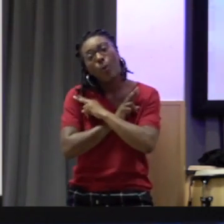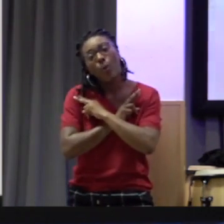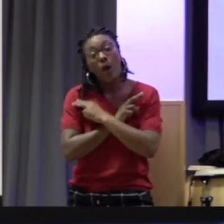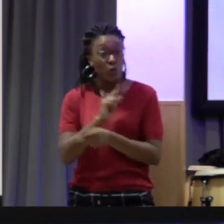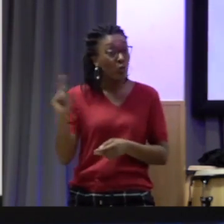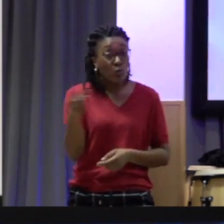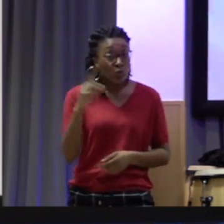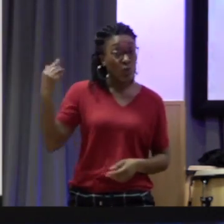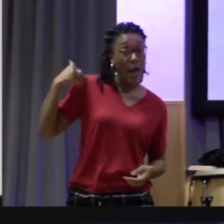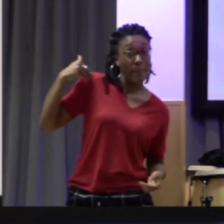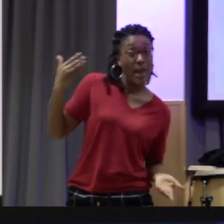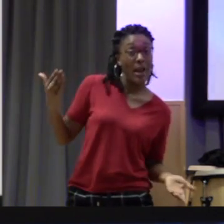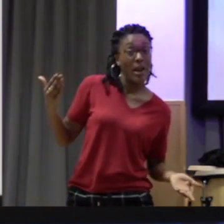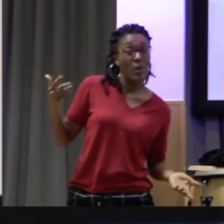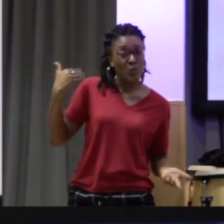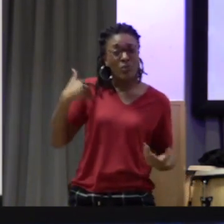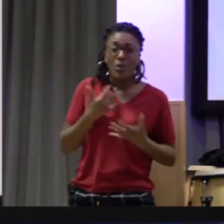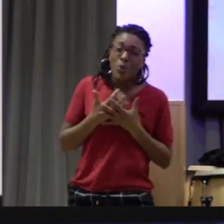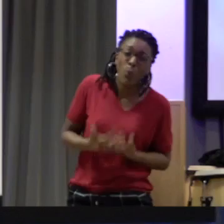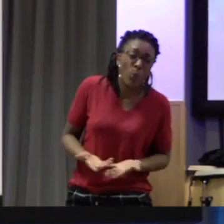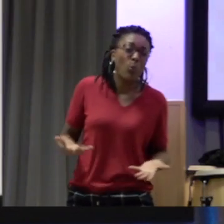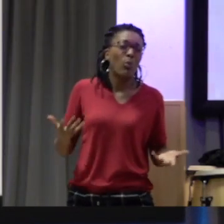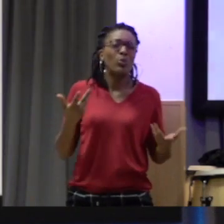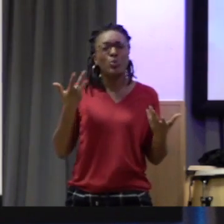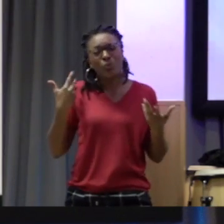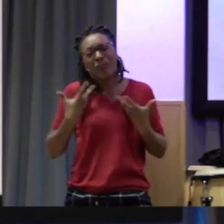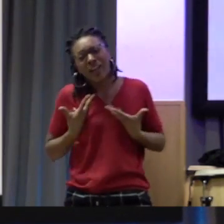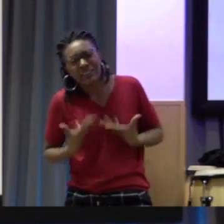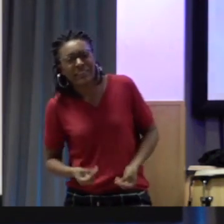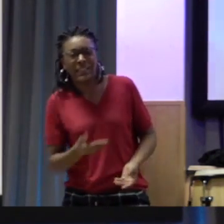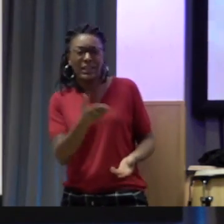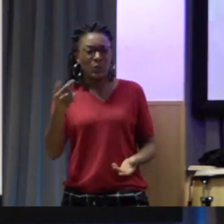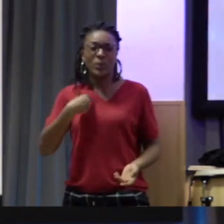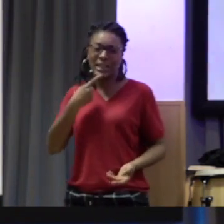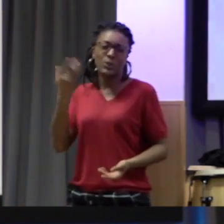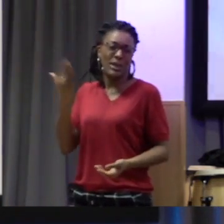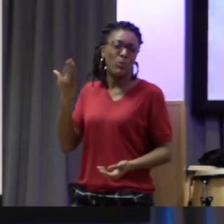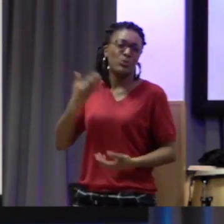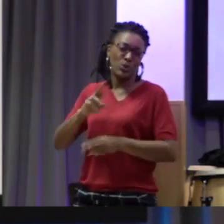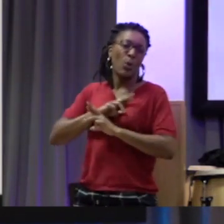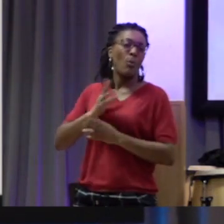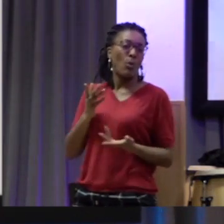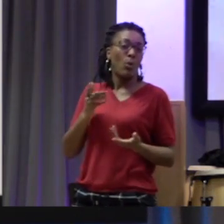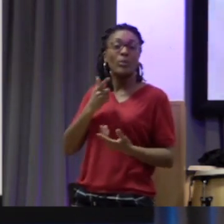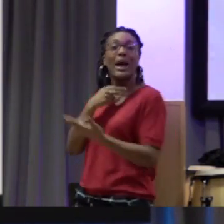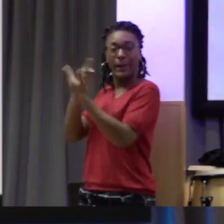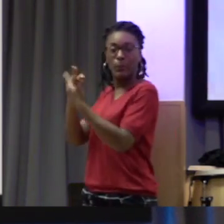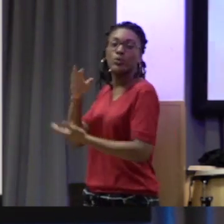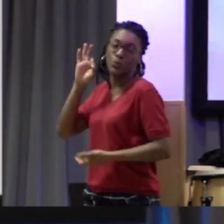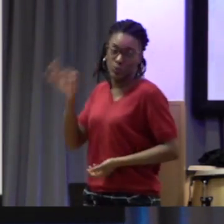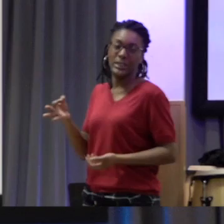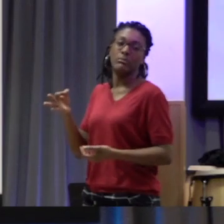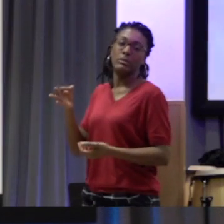entendu cet appel, on était chargés, on était fatigués, on a dit qu'on avait besoin de repos, et on est venu au